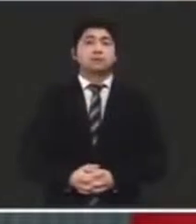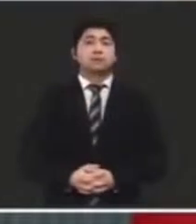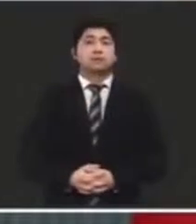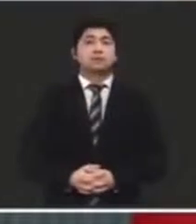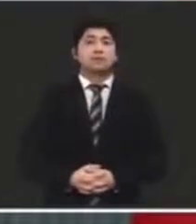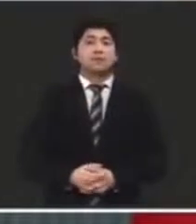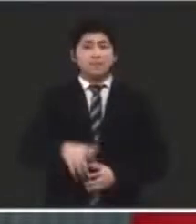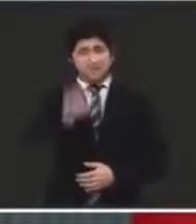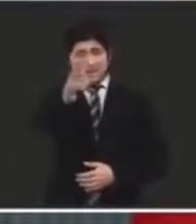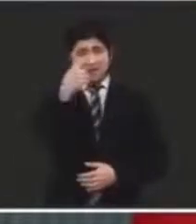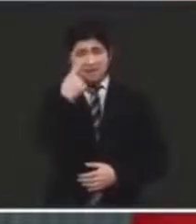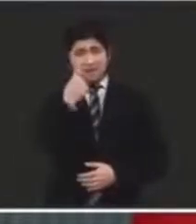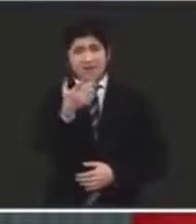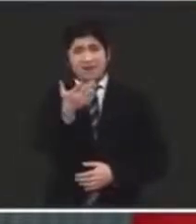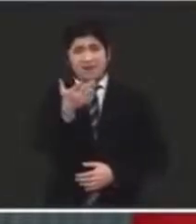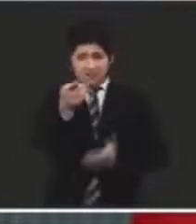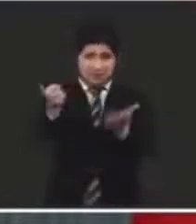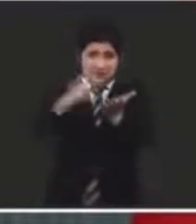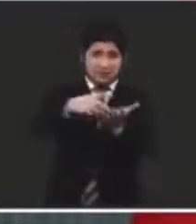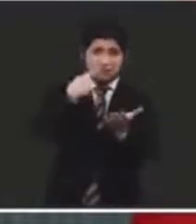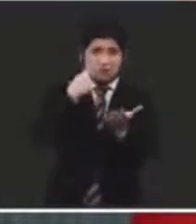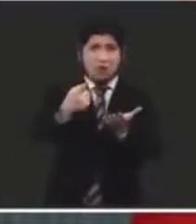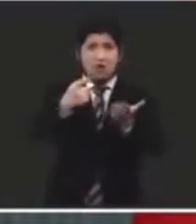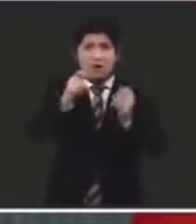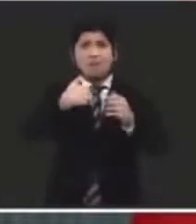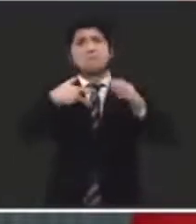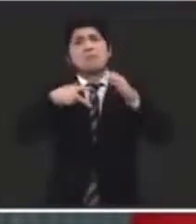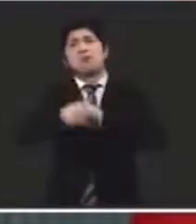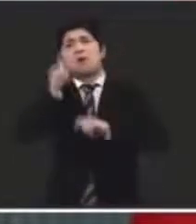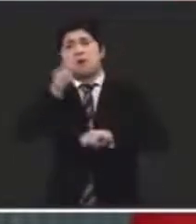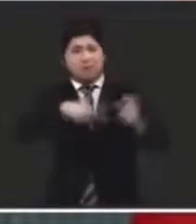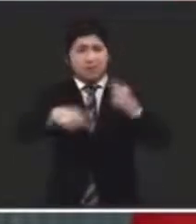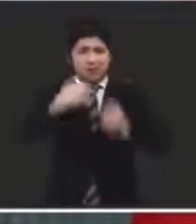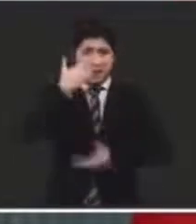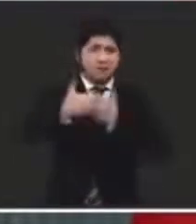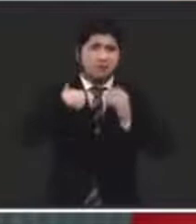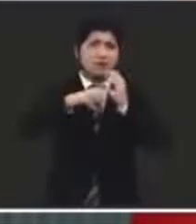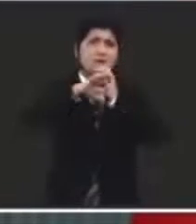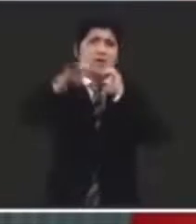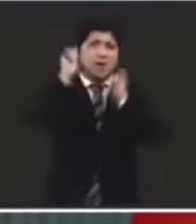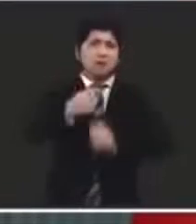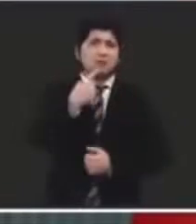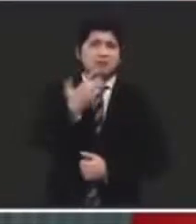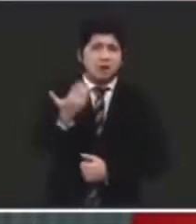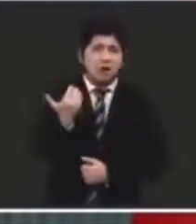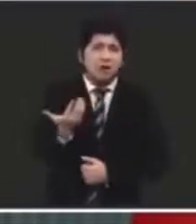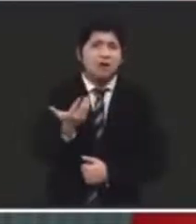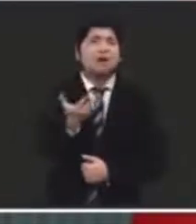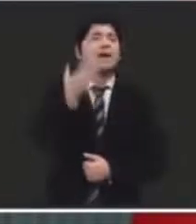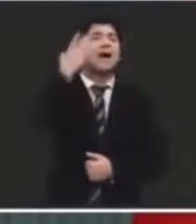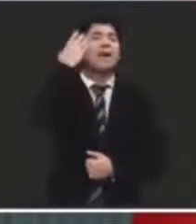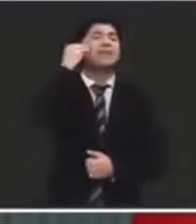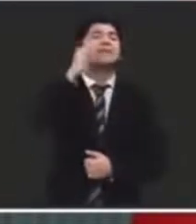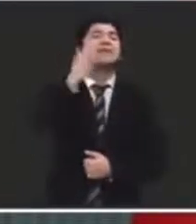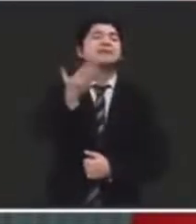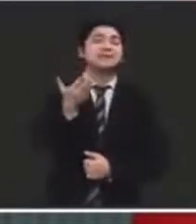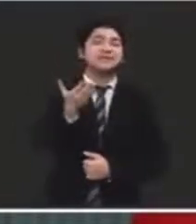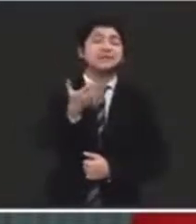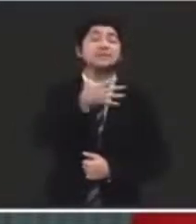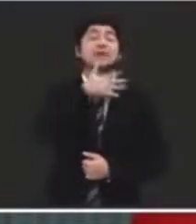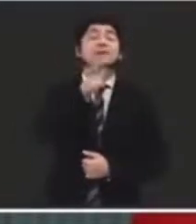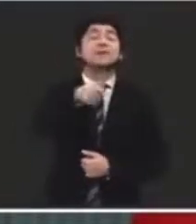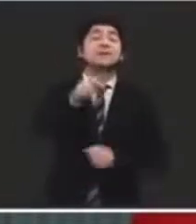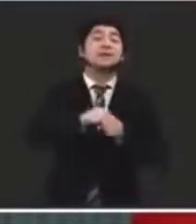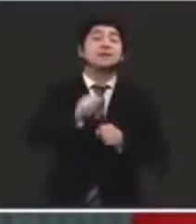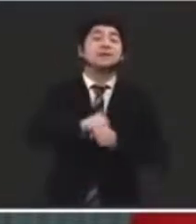ya bir de sen kalktı ki ya böyle böyle biz Şurada şöyle Metro yaptık şöyle tünel yaptı ya anlamaz bilmez